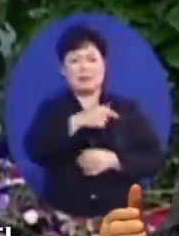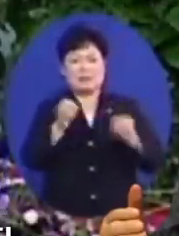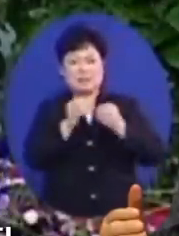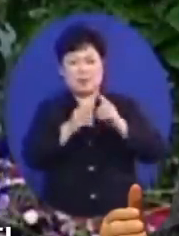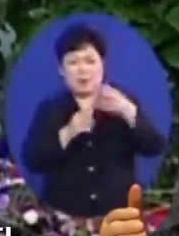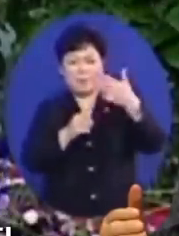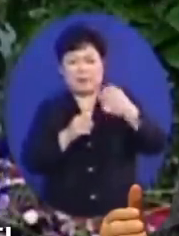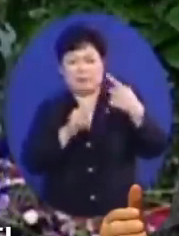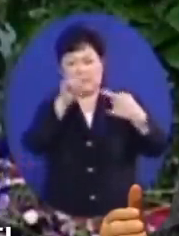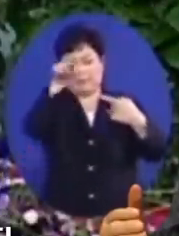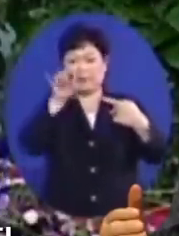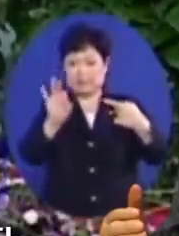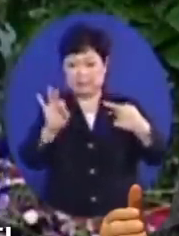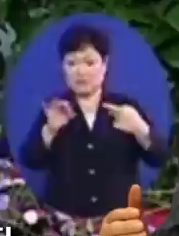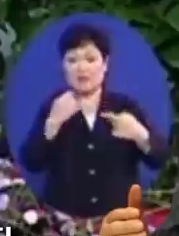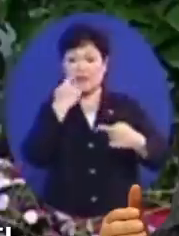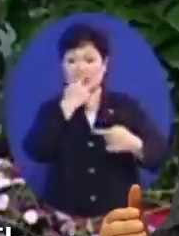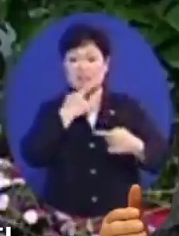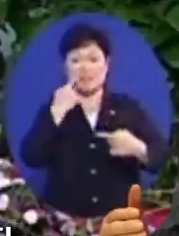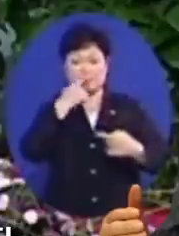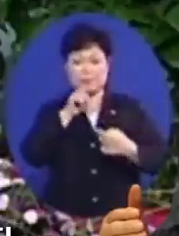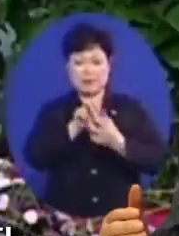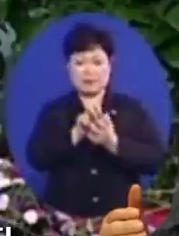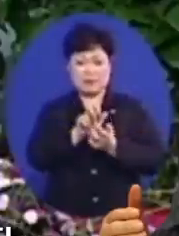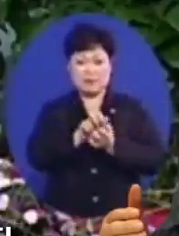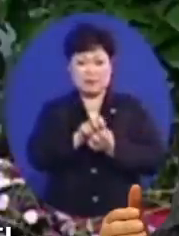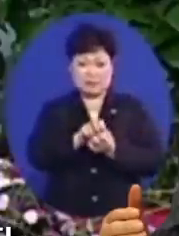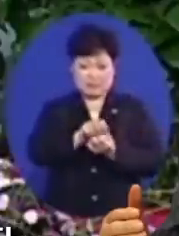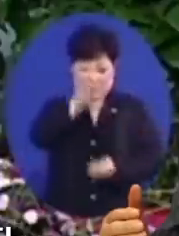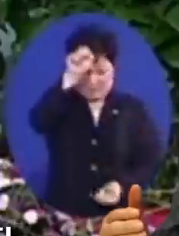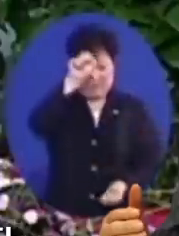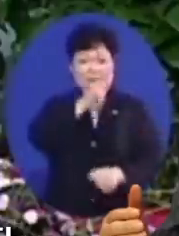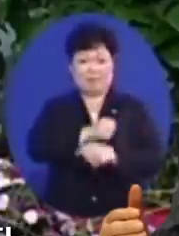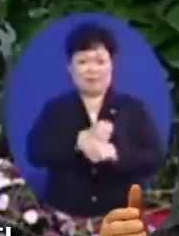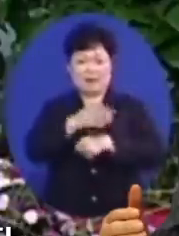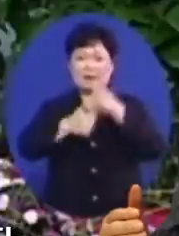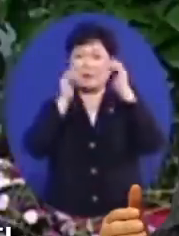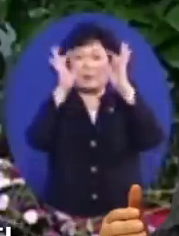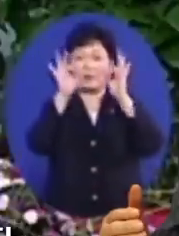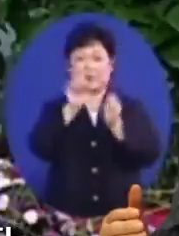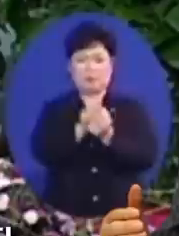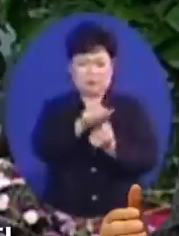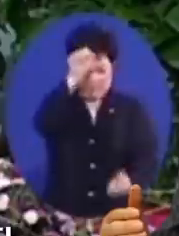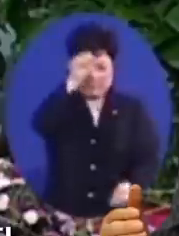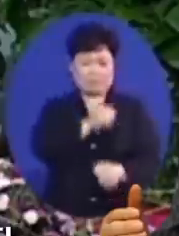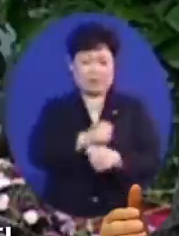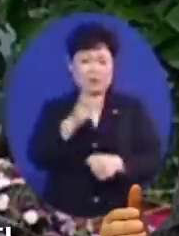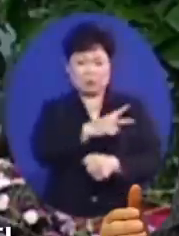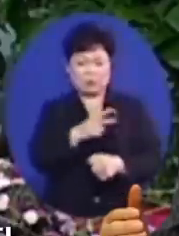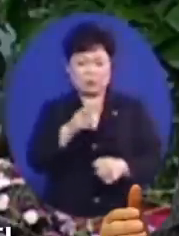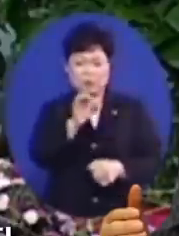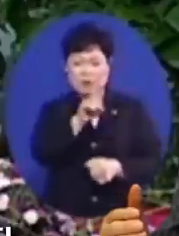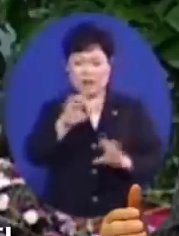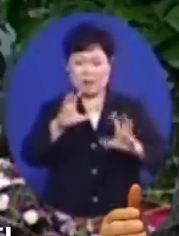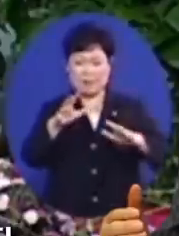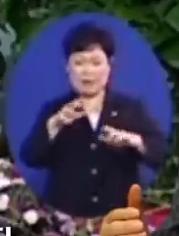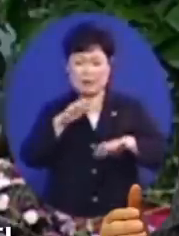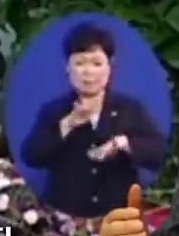채우리라고 말씀하셨습니다. 하나님을 바라보고 우리는 입을 넓게 열어야 되는 것입니다. 또 아말렉과 싸울 때는 여러분